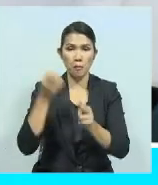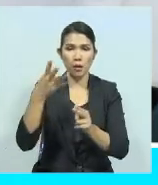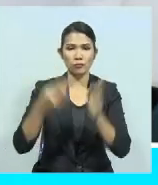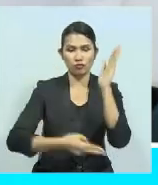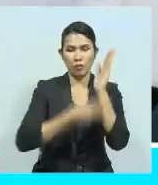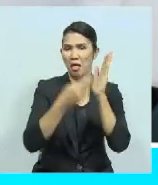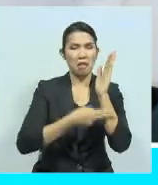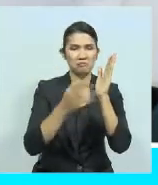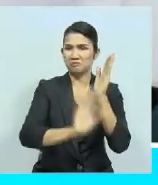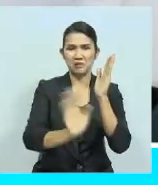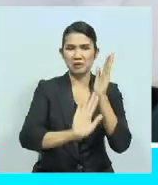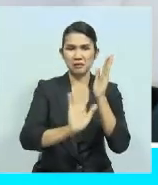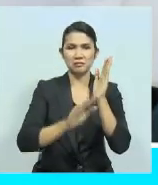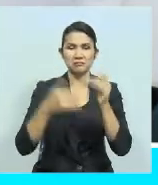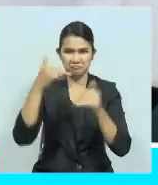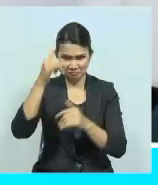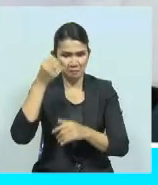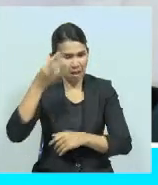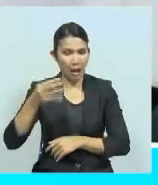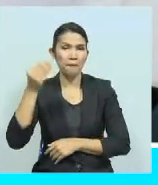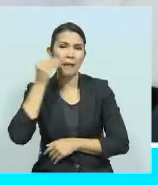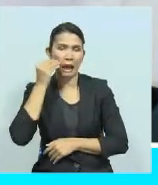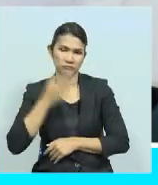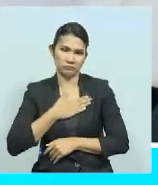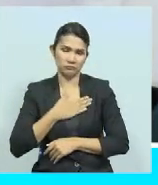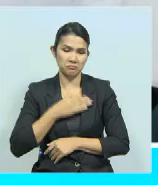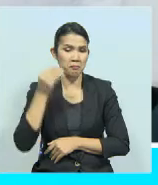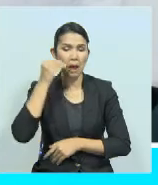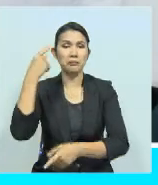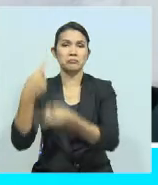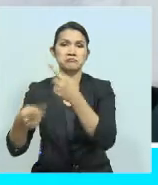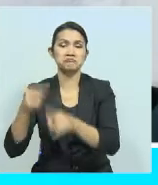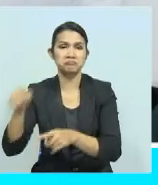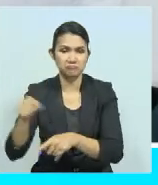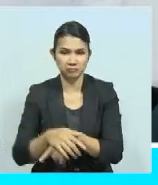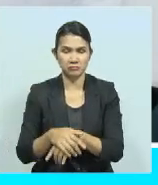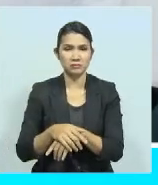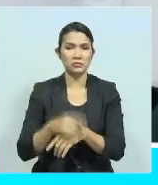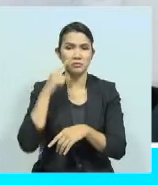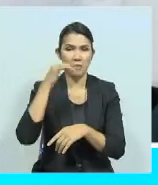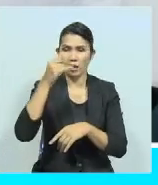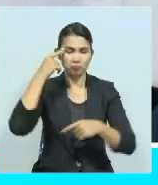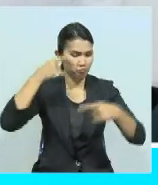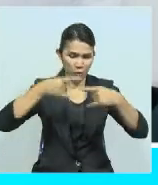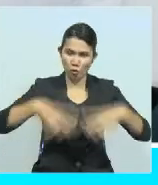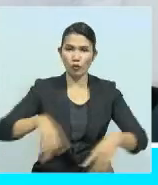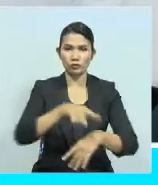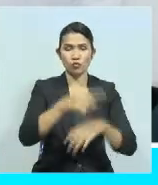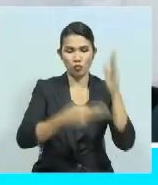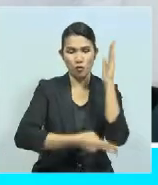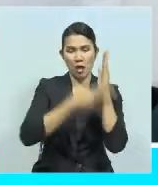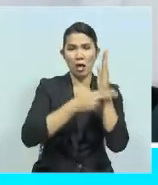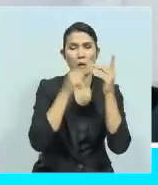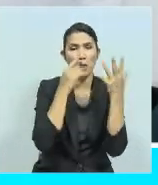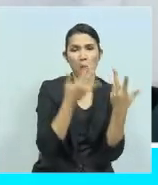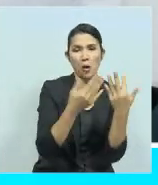งแรมนะคะโดยส่วนใหญ่เกิดที่บ้านตัวเองหรือว่าบ้านเพื่อนเพราะฉะนั้นมันก็อาจจะไม่ได้ตรงกับวัตถุประสงค์มากที่เราจะไป